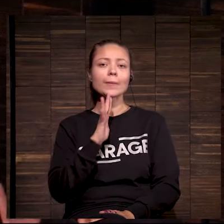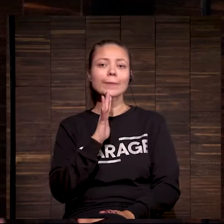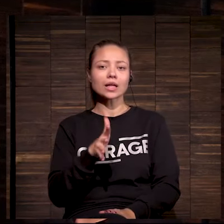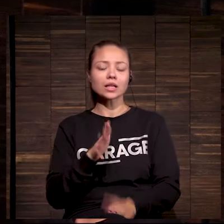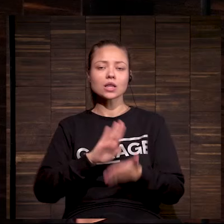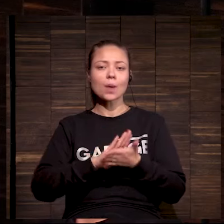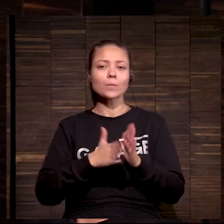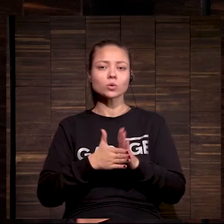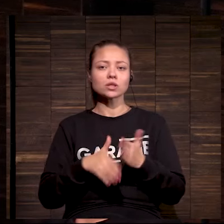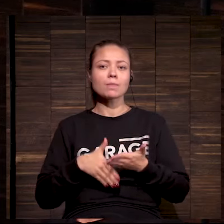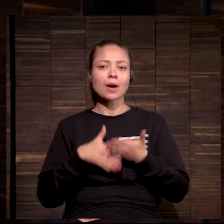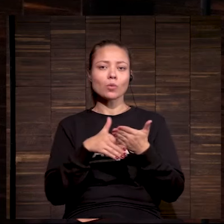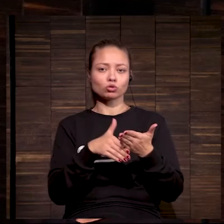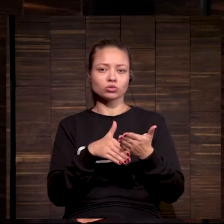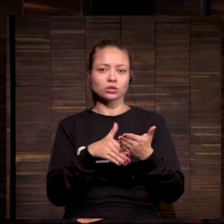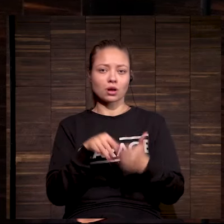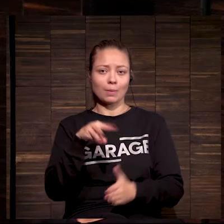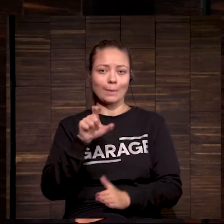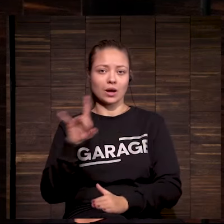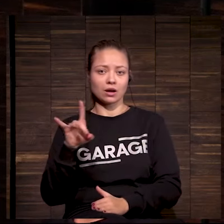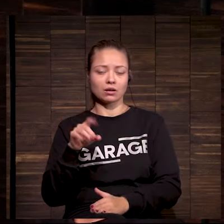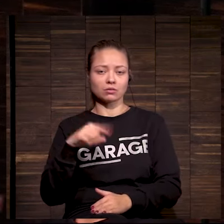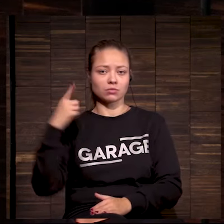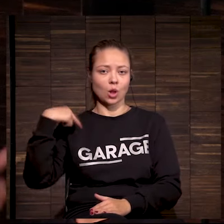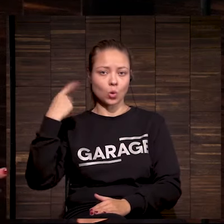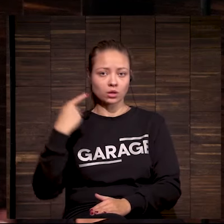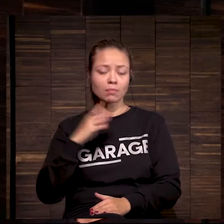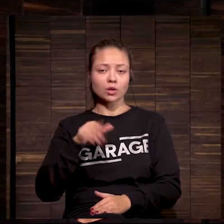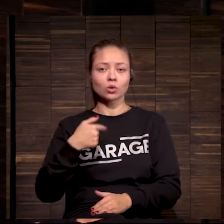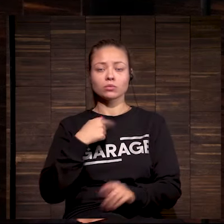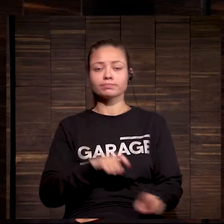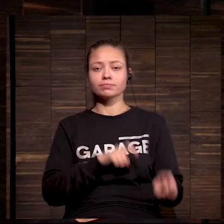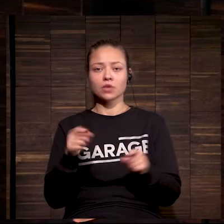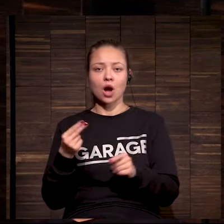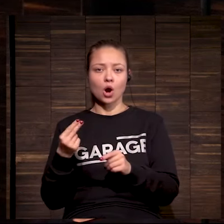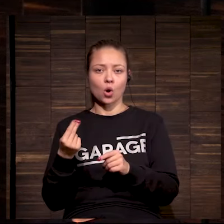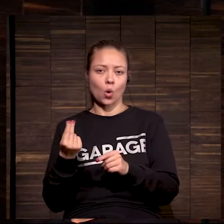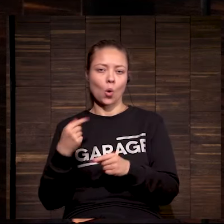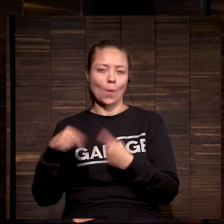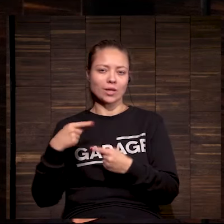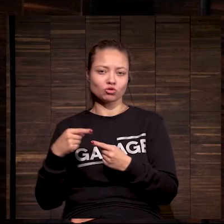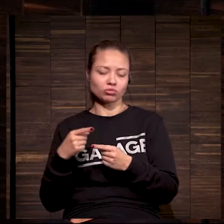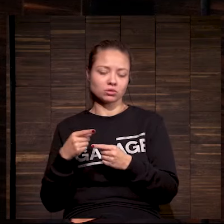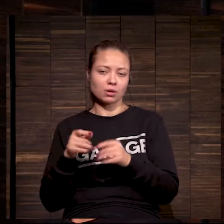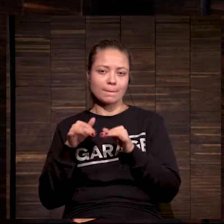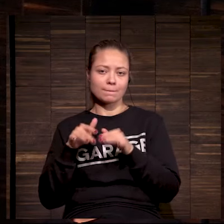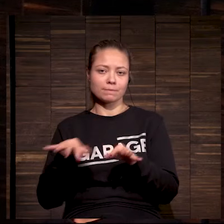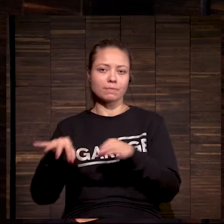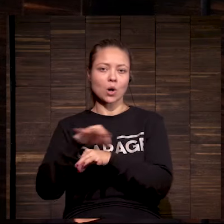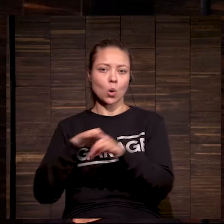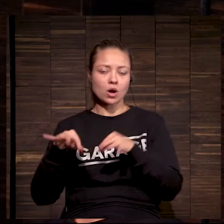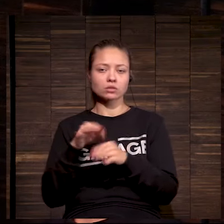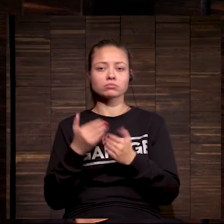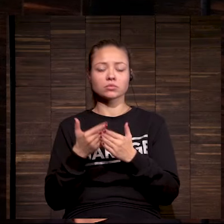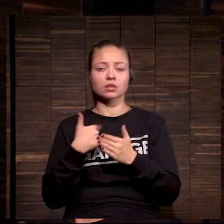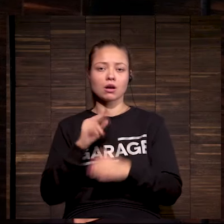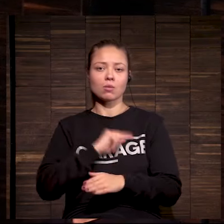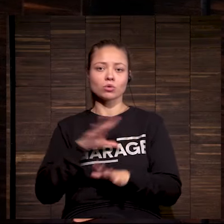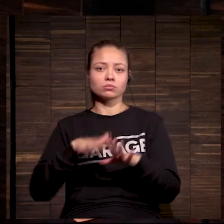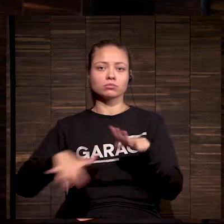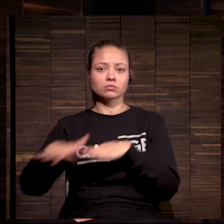позиции помощника мэр лондона потом перешел на коммерческие проекты в частности работала в на площадке на